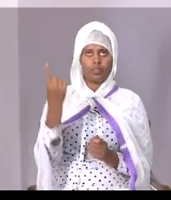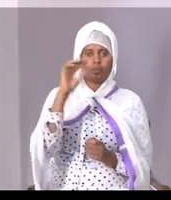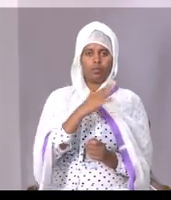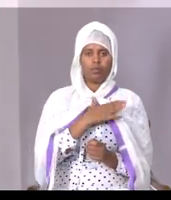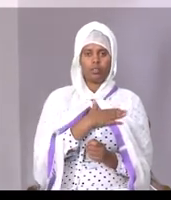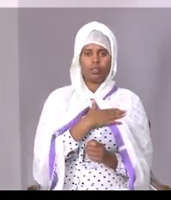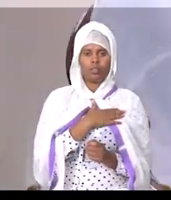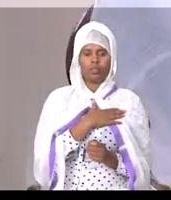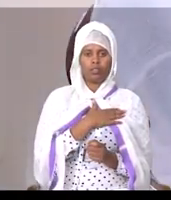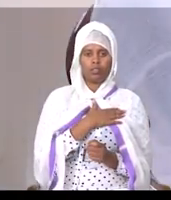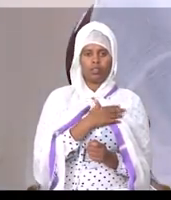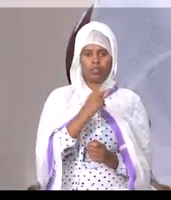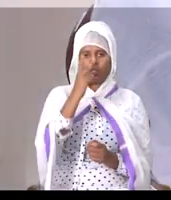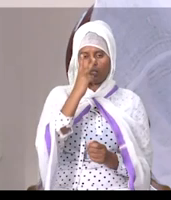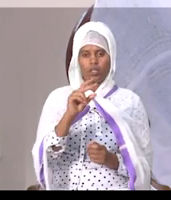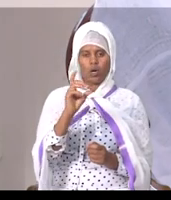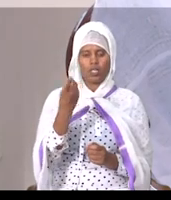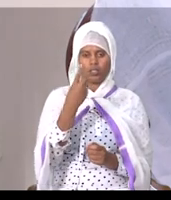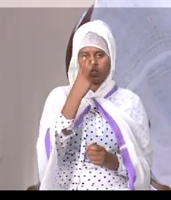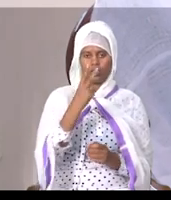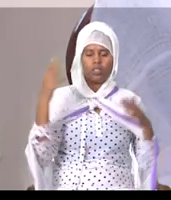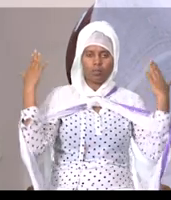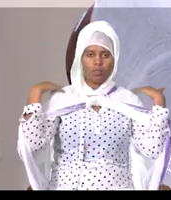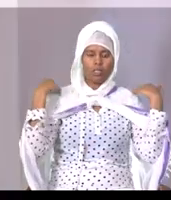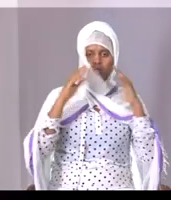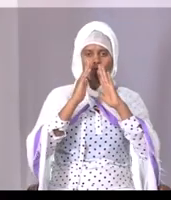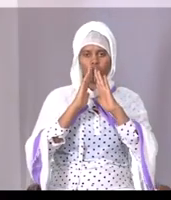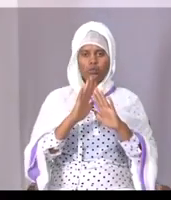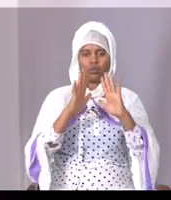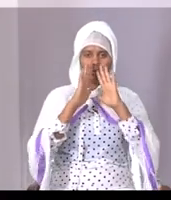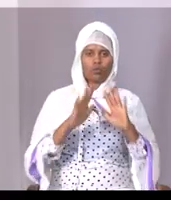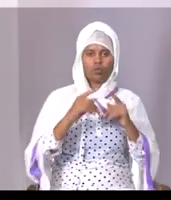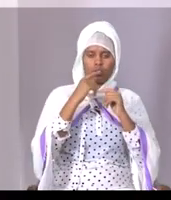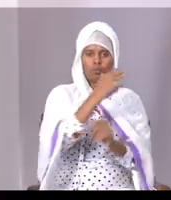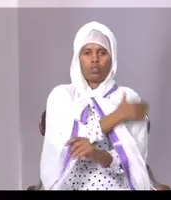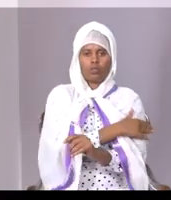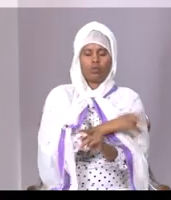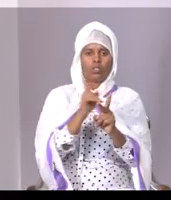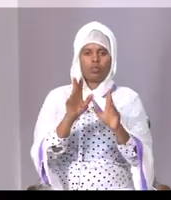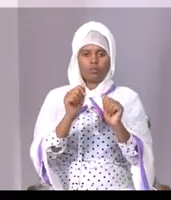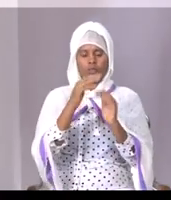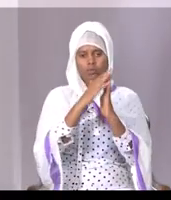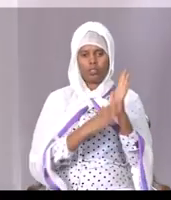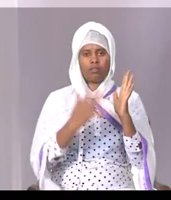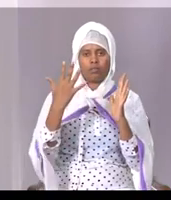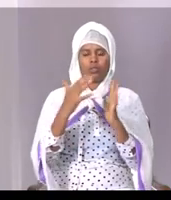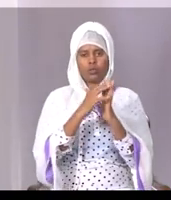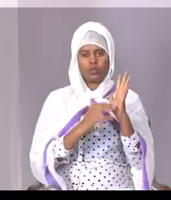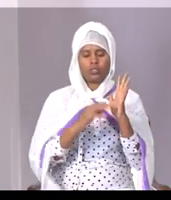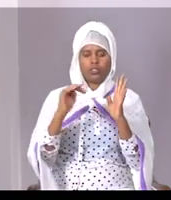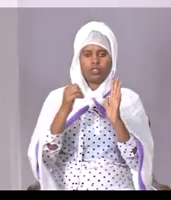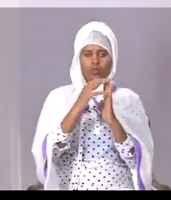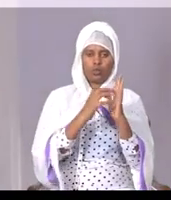ان كريستوس عم لهنا يوحنس كجلصن كله ملائكه قدس قدسنا بقولوا كم زغلغلون كم سجدلون ابتي معرف حموش